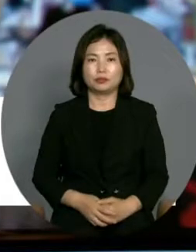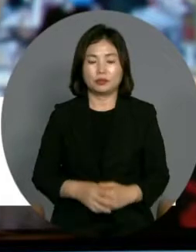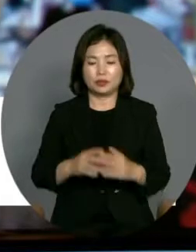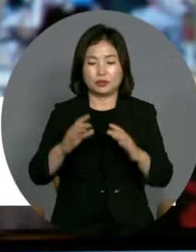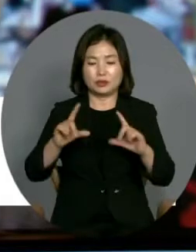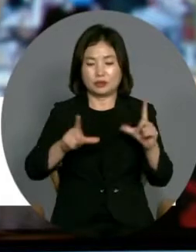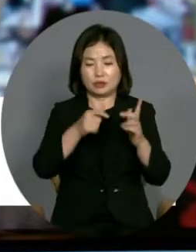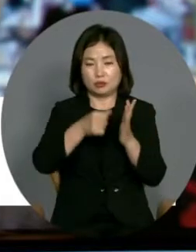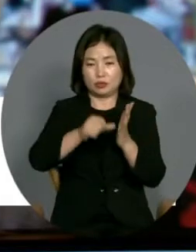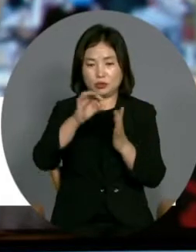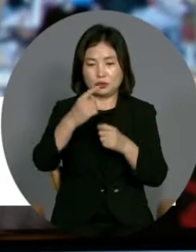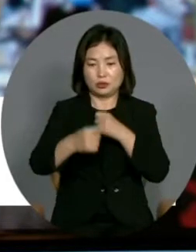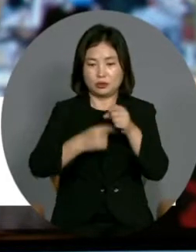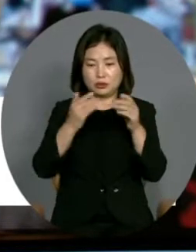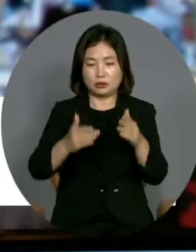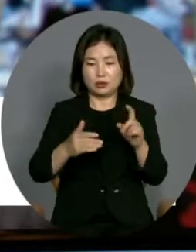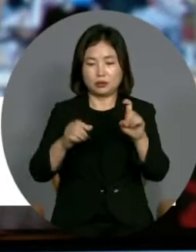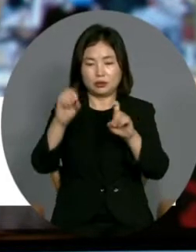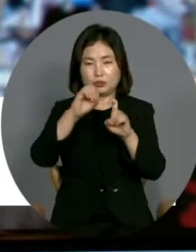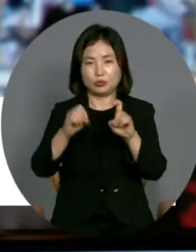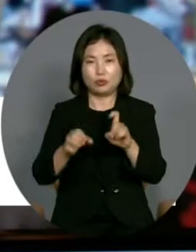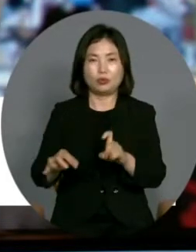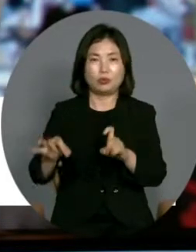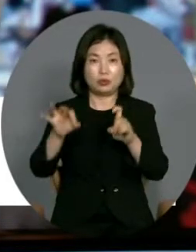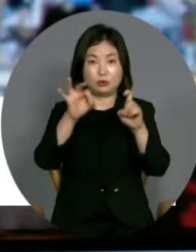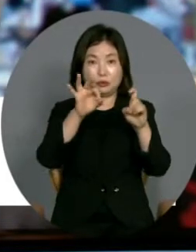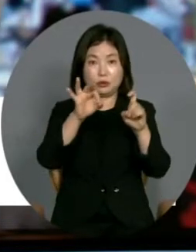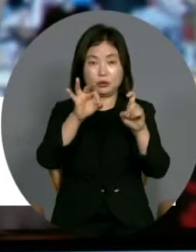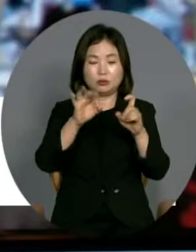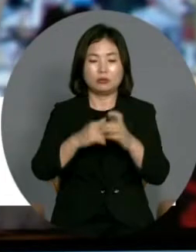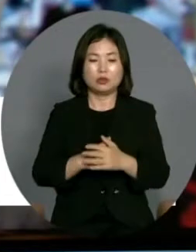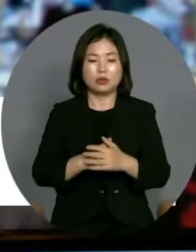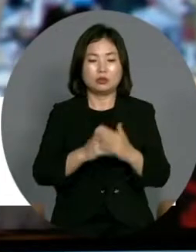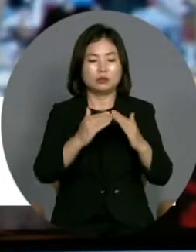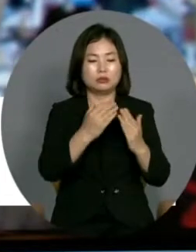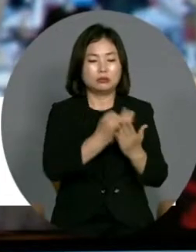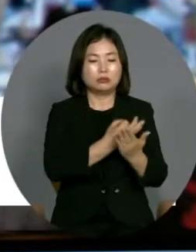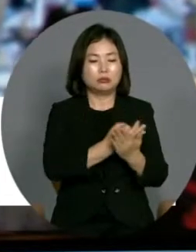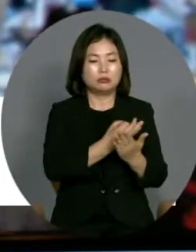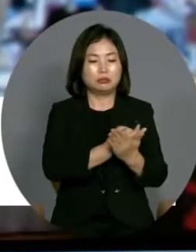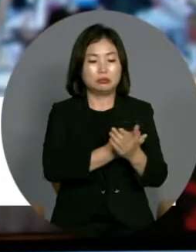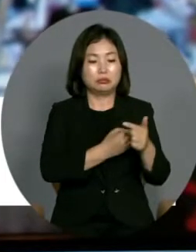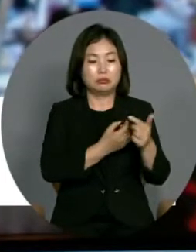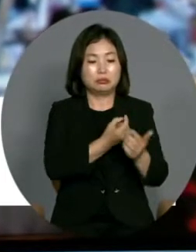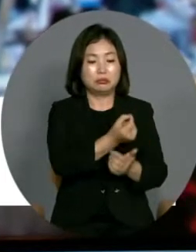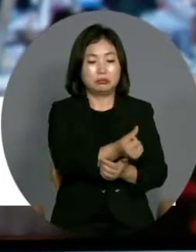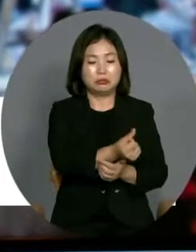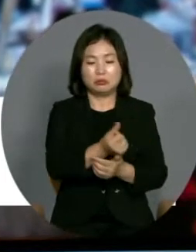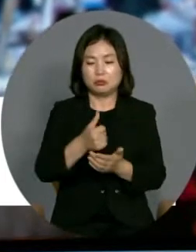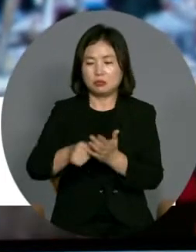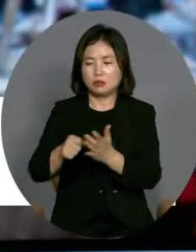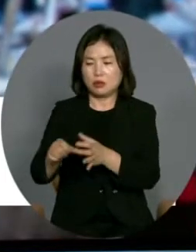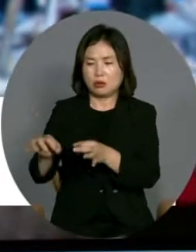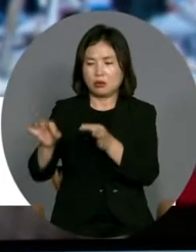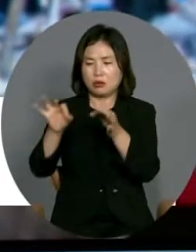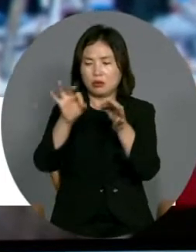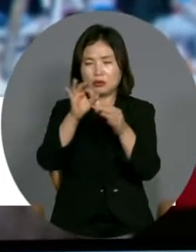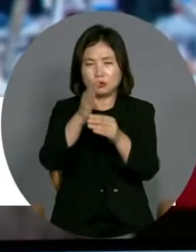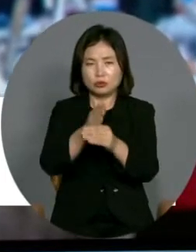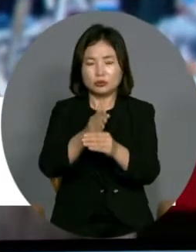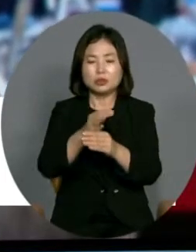생활 물가가 1년 사이에 10% 이상 올랐습니다. 하지만 가계 소득은 물가 상승세를 따라가지 못하는